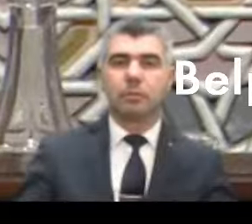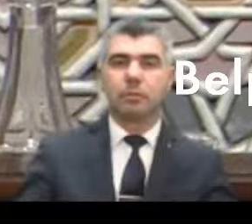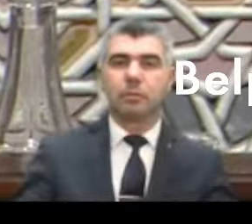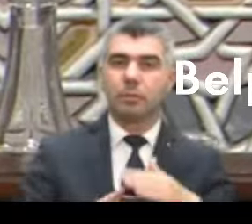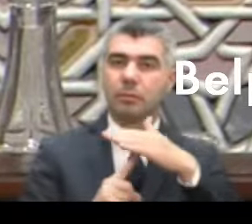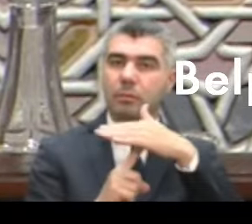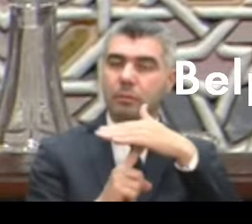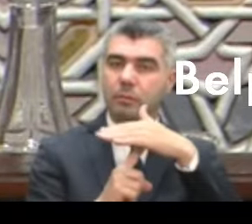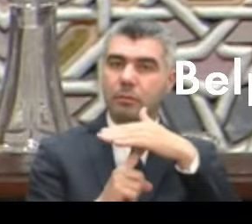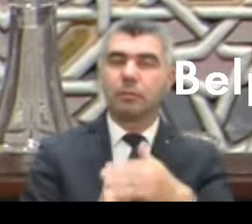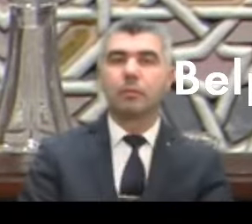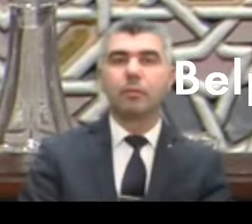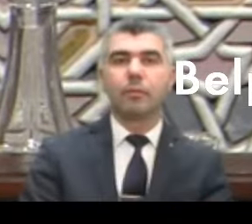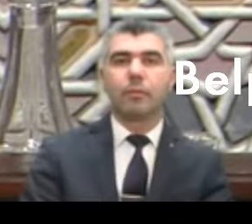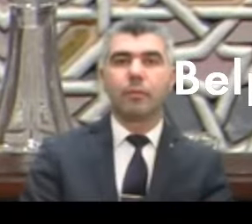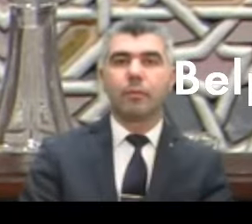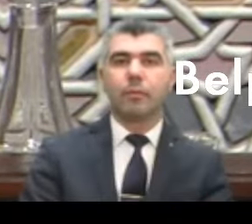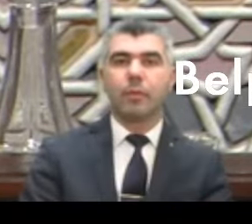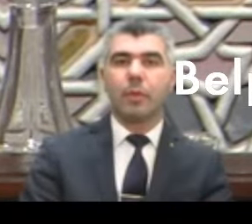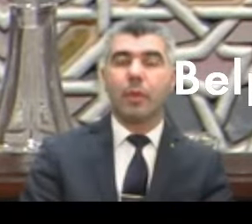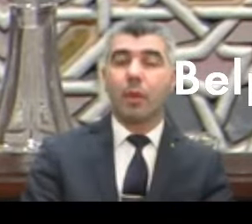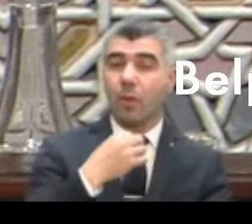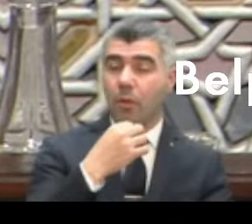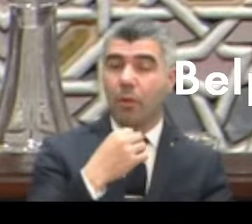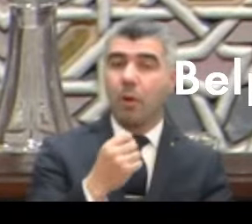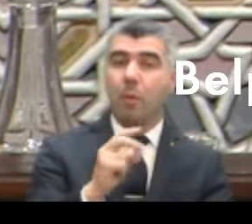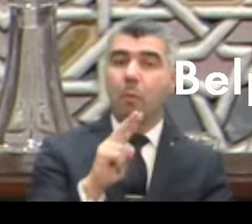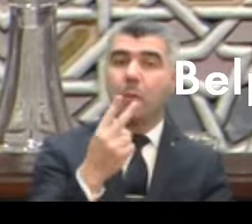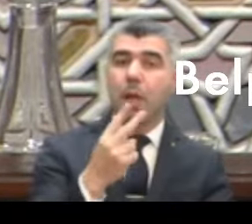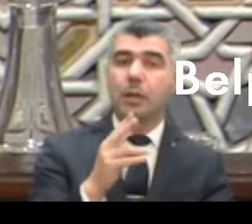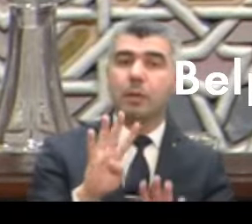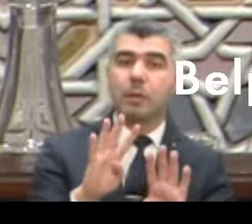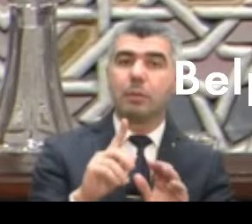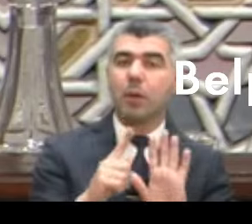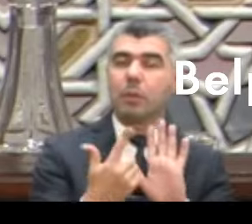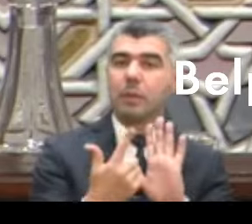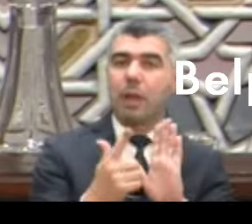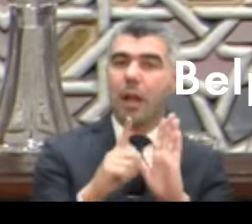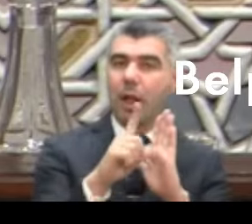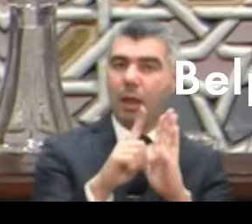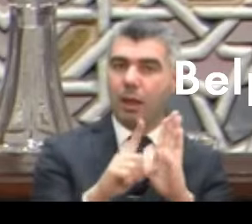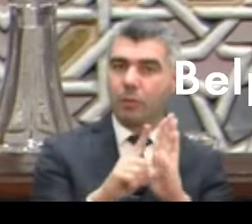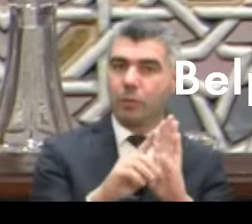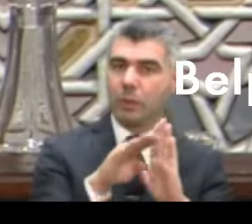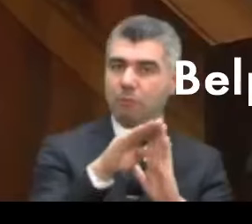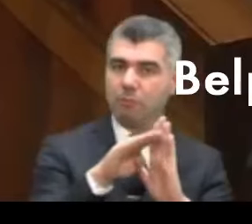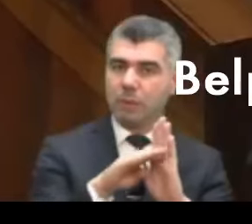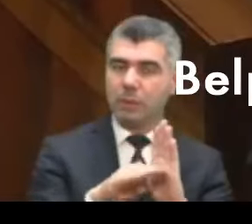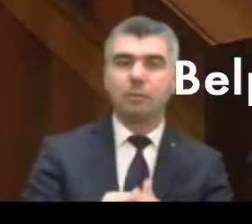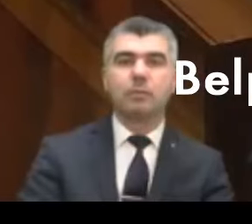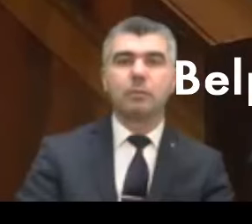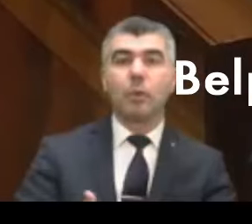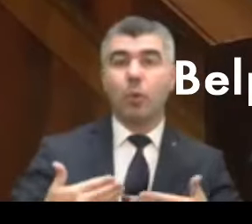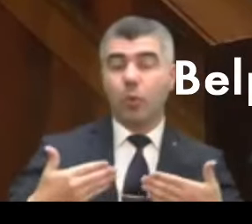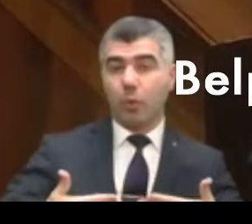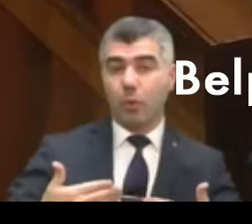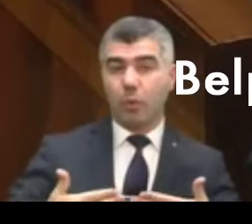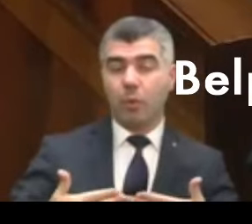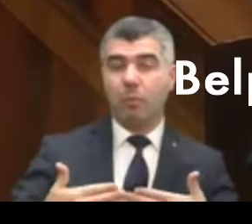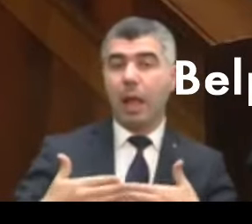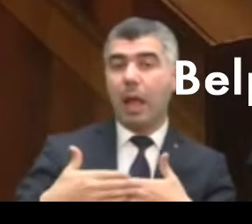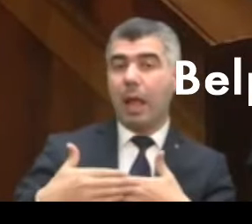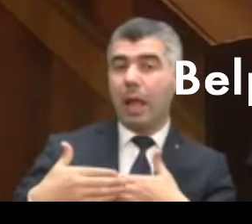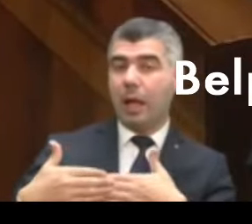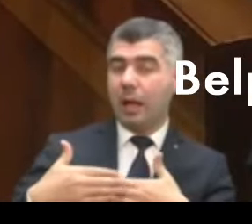سيده رئيسه نقطه نظام في سياق الماده 278 من النظام الداخلي اليوم احنا على مشايف